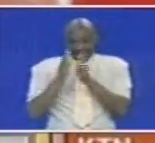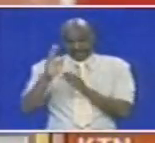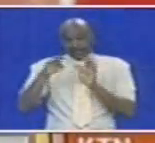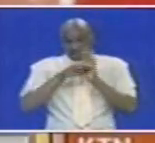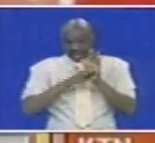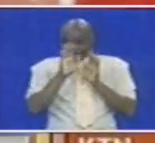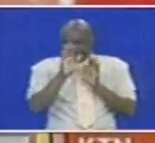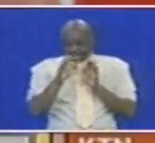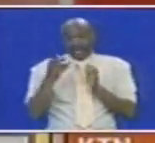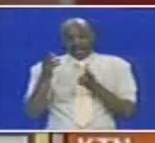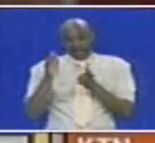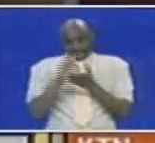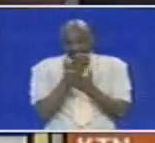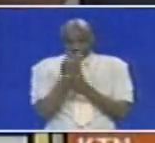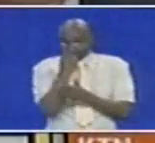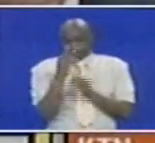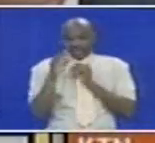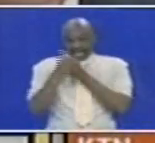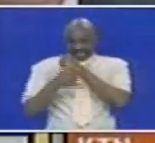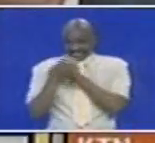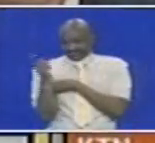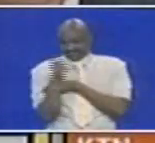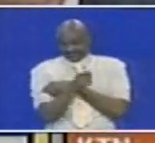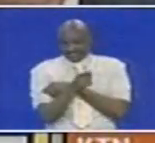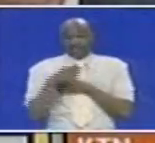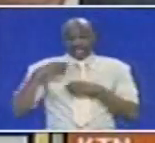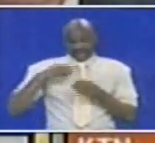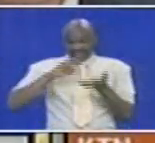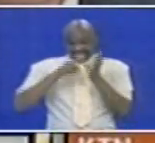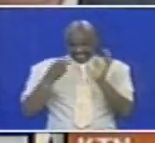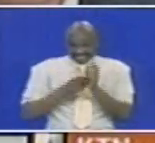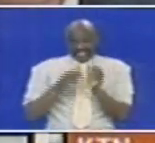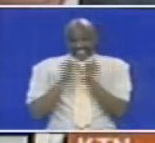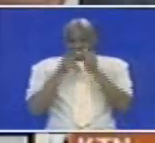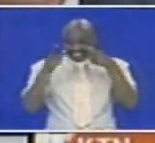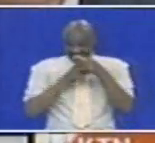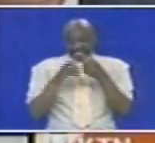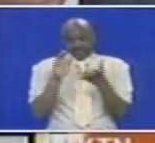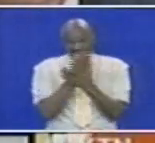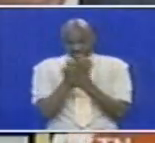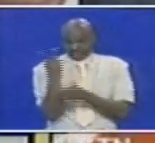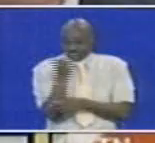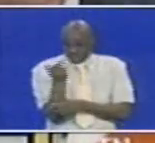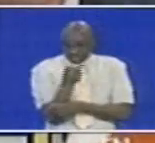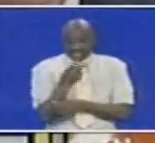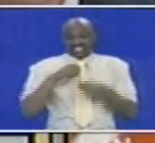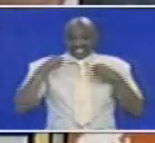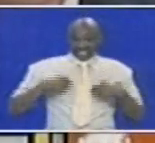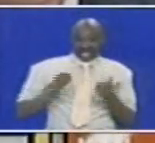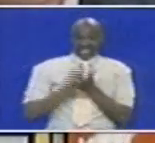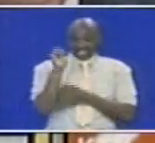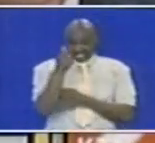ya serikali za mataifa hayo mawili. Kandarasi zipatazo 17 zitatiwa sahihi baina ya serikali hizo mbili katika sekta kadhaa kama